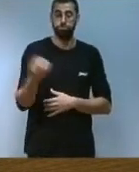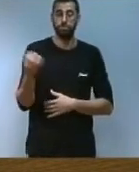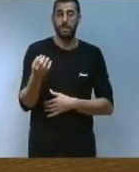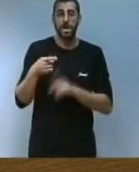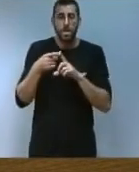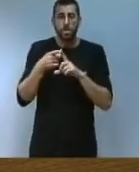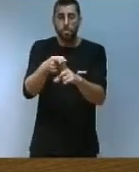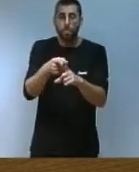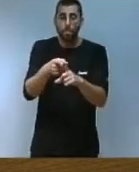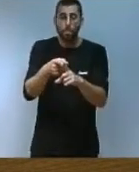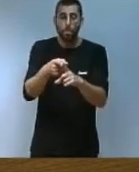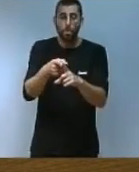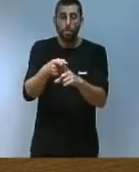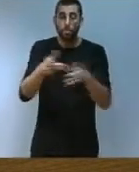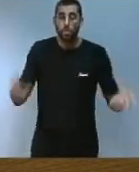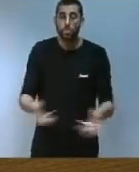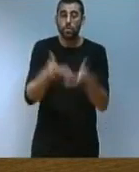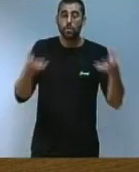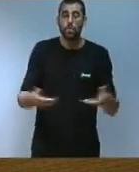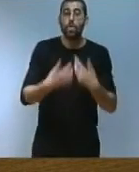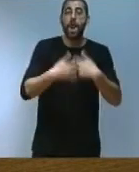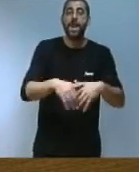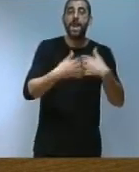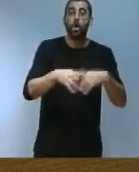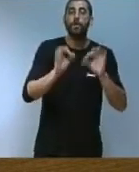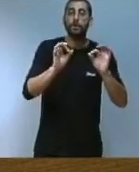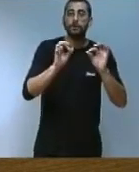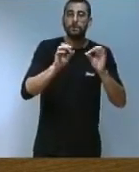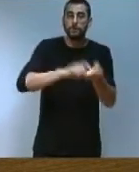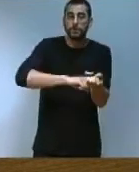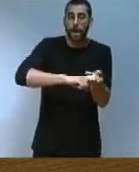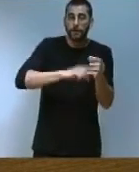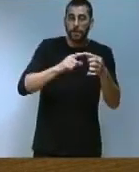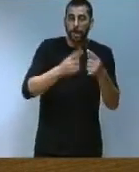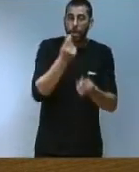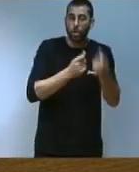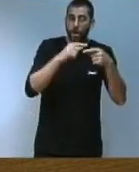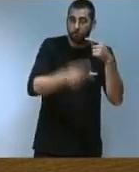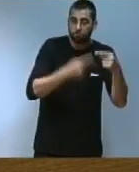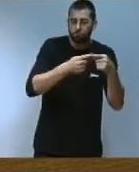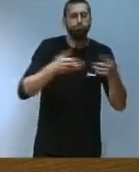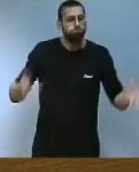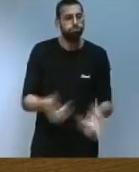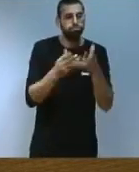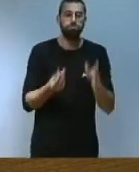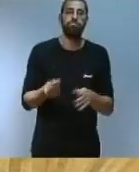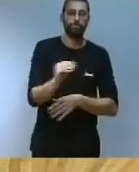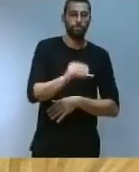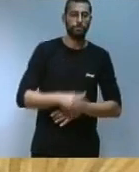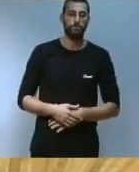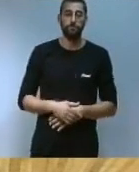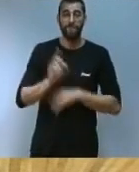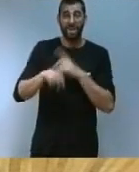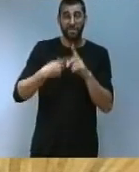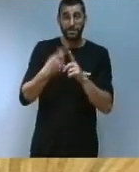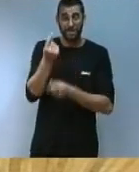'impuls als models de negoci basats en l'economia circular a més tenim el repte d'aconseguir una economia al servei